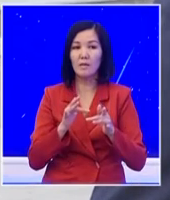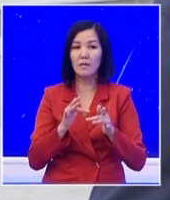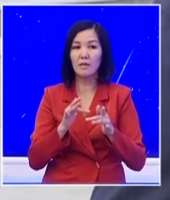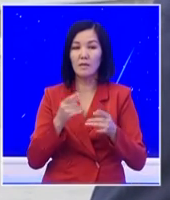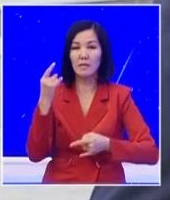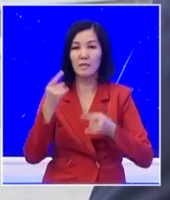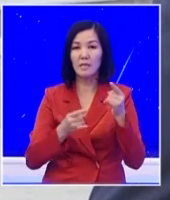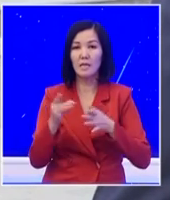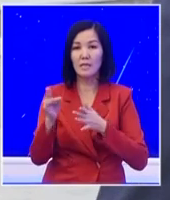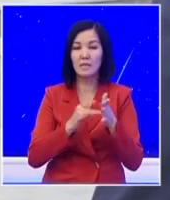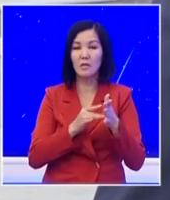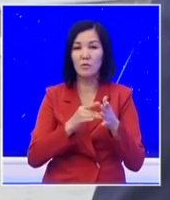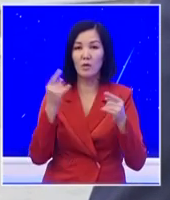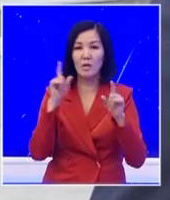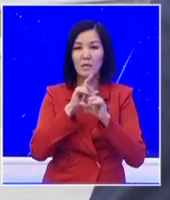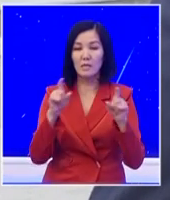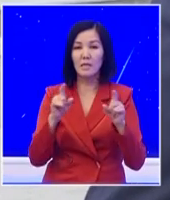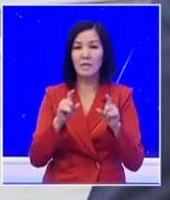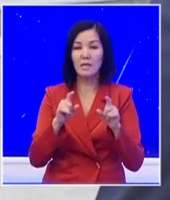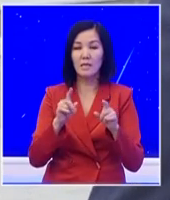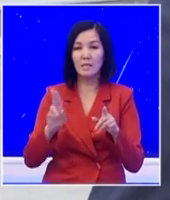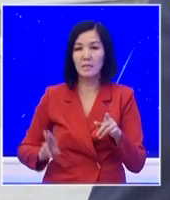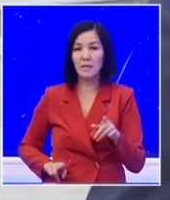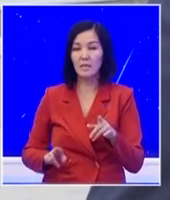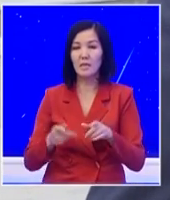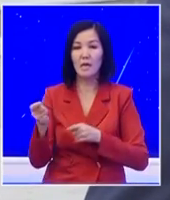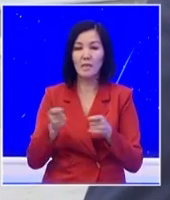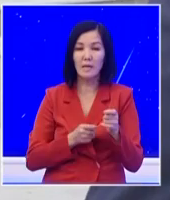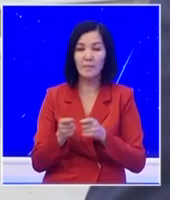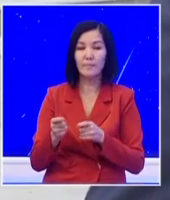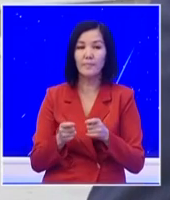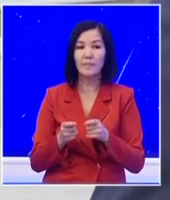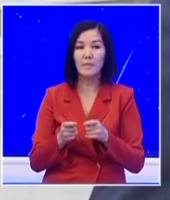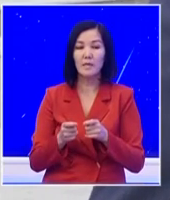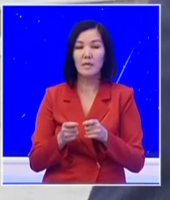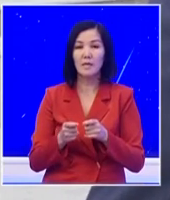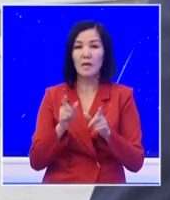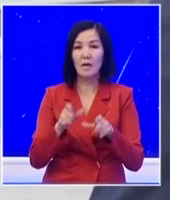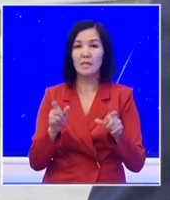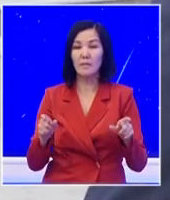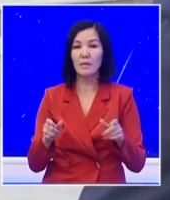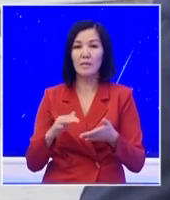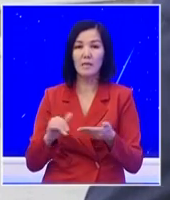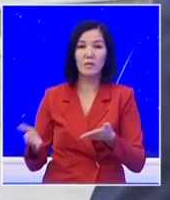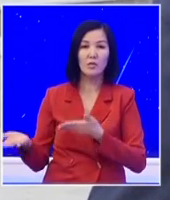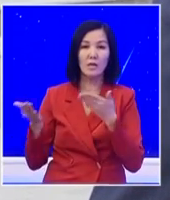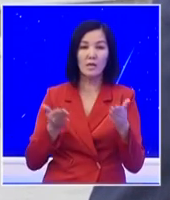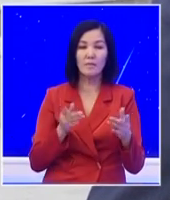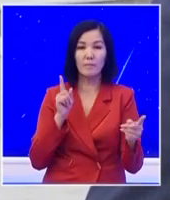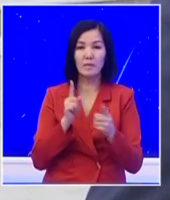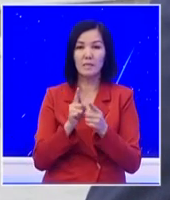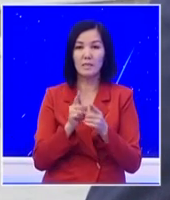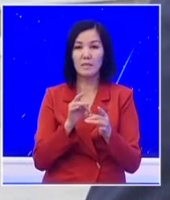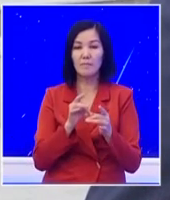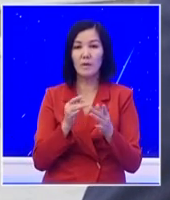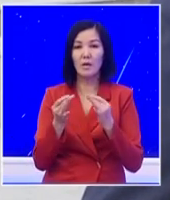эфирге шығып, тиісті мекеменің басшысын, тиісті бір бағыт болатын, сол бағытта басқарып отырған азаматтар шақырып, сұхбатқа шақырып, сол